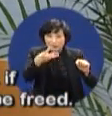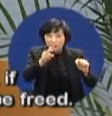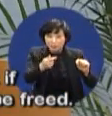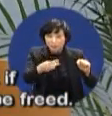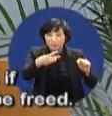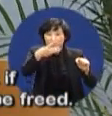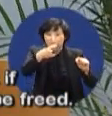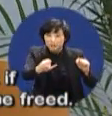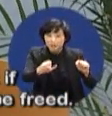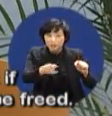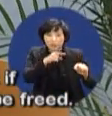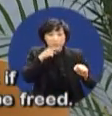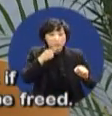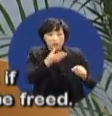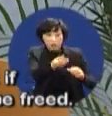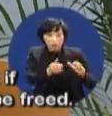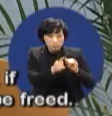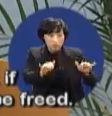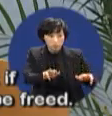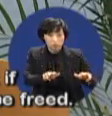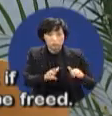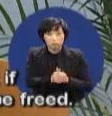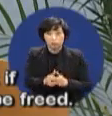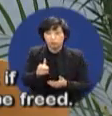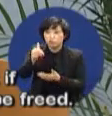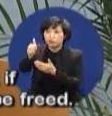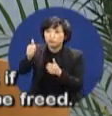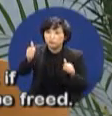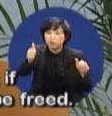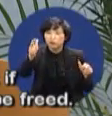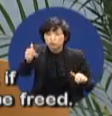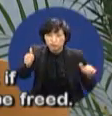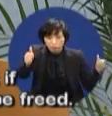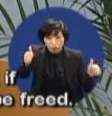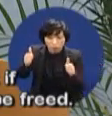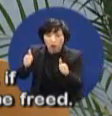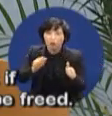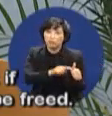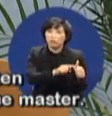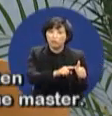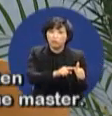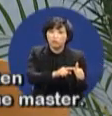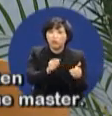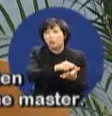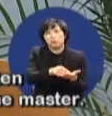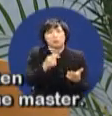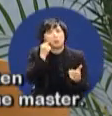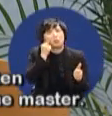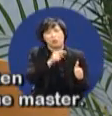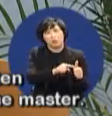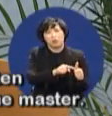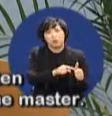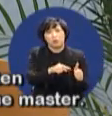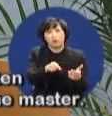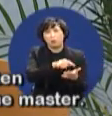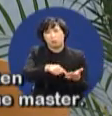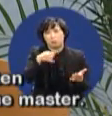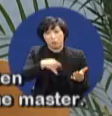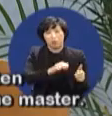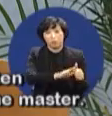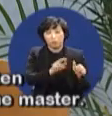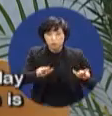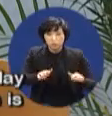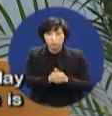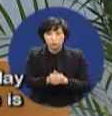자가 지금 주인에게 왔습니다. 갚을 길이 없어요. 지금도 1만